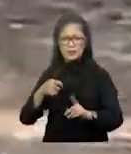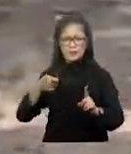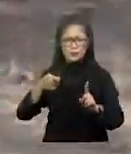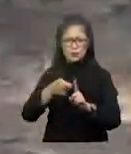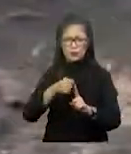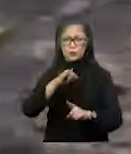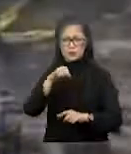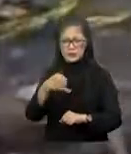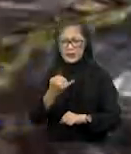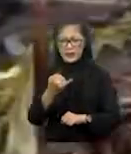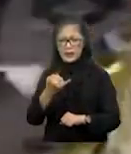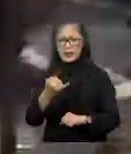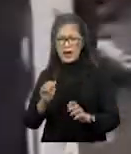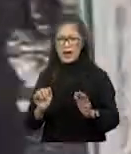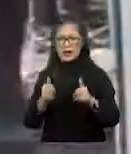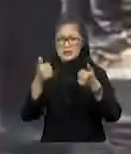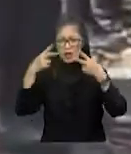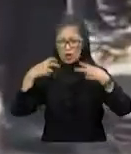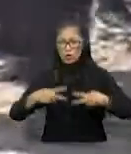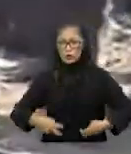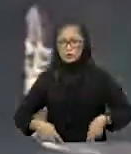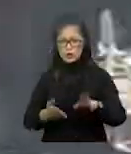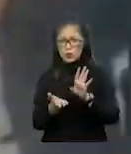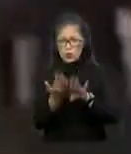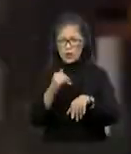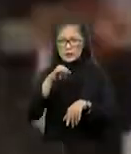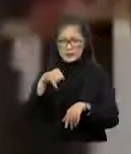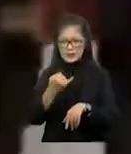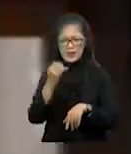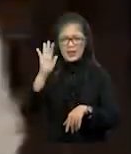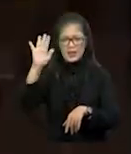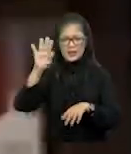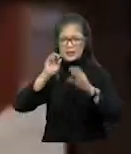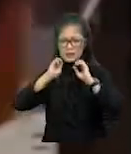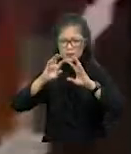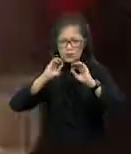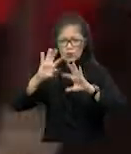Menurut Kapolri, hasil autopsi ulang jenazah Brigadir J akan disampaikan ke publik.